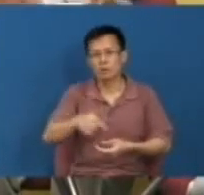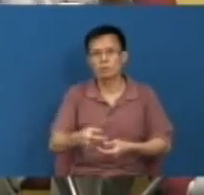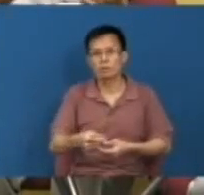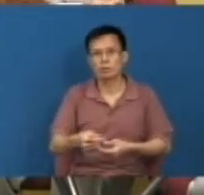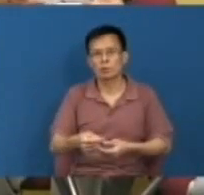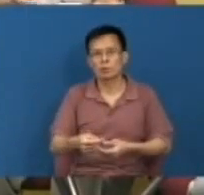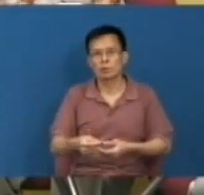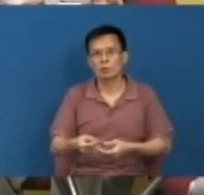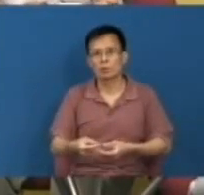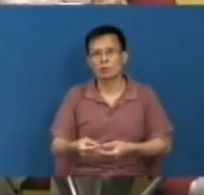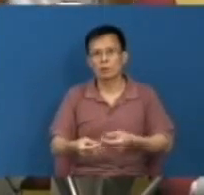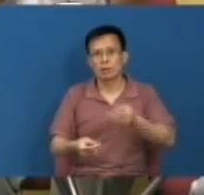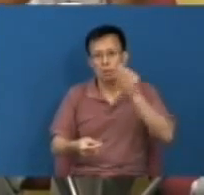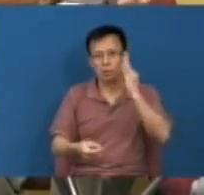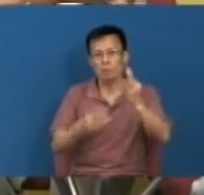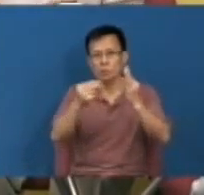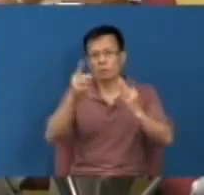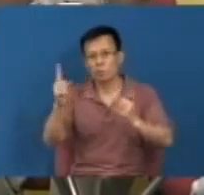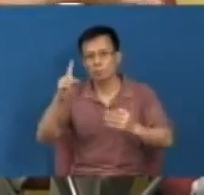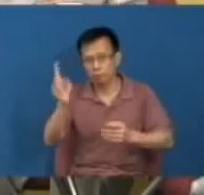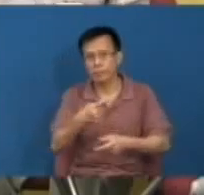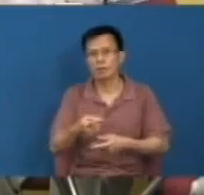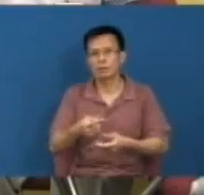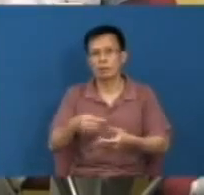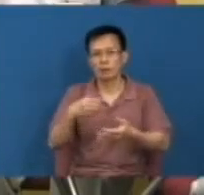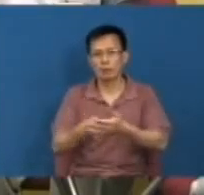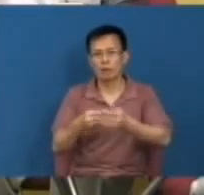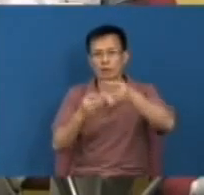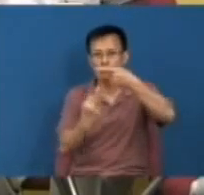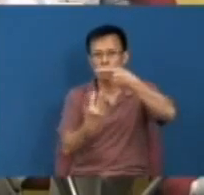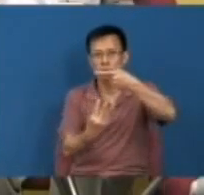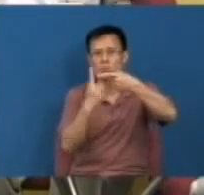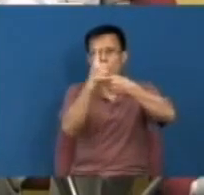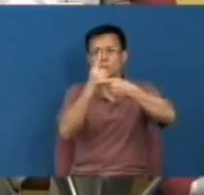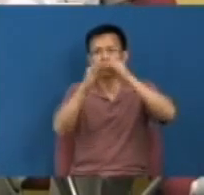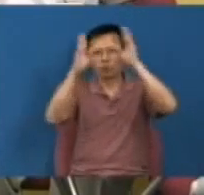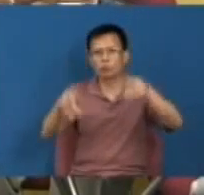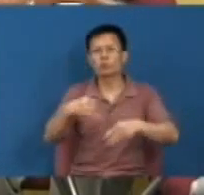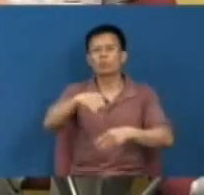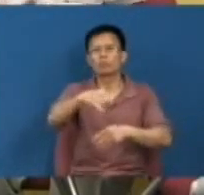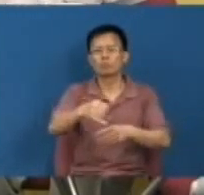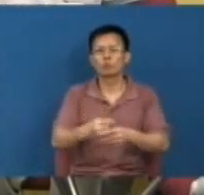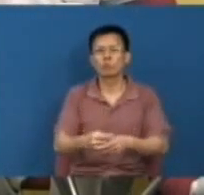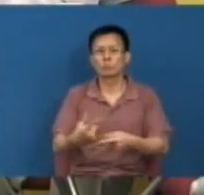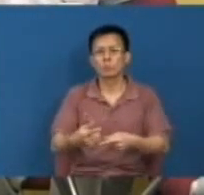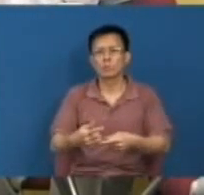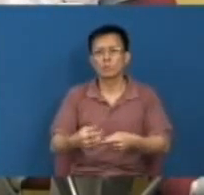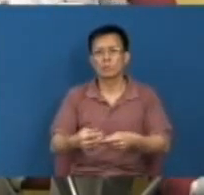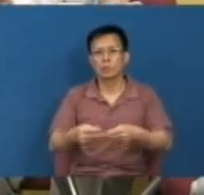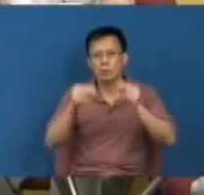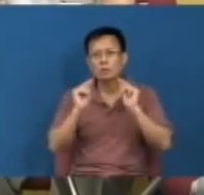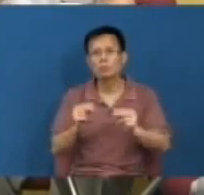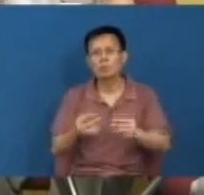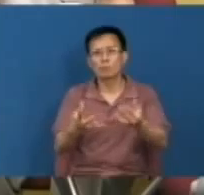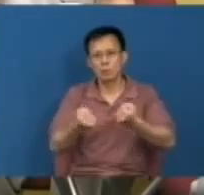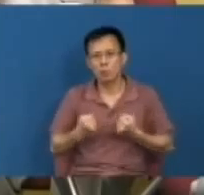我話371萬買半四分一鋪都買唔到啦，係嘛？ 係 你700多我都接受唔到，你